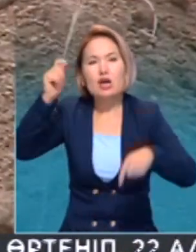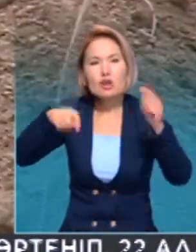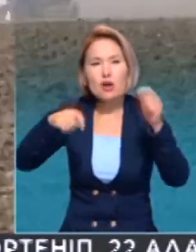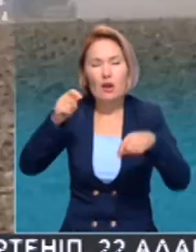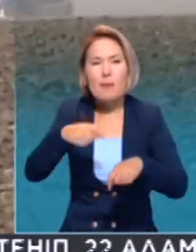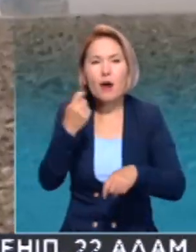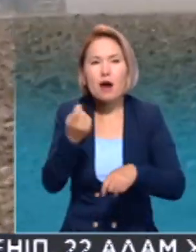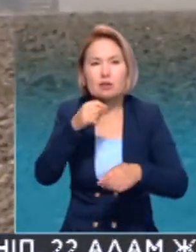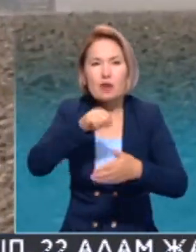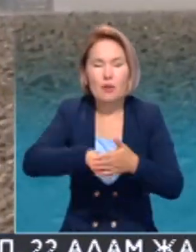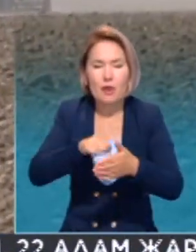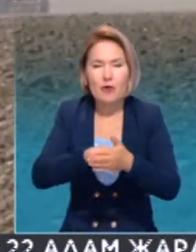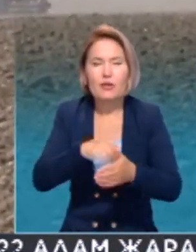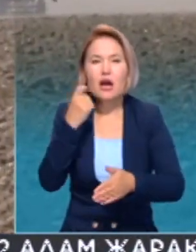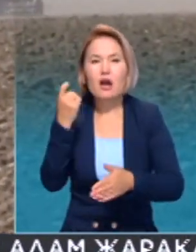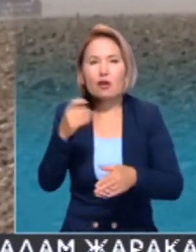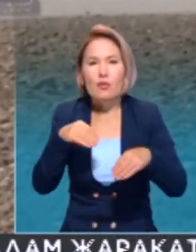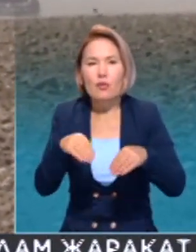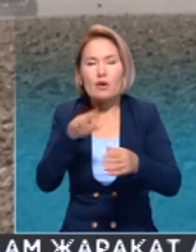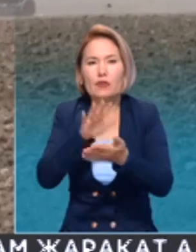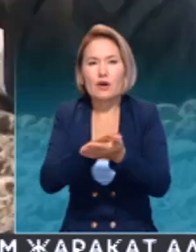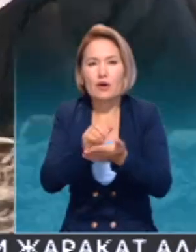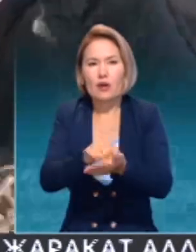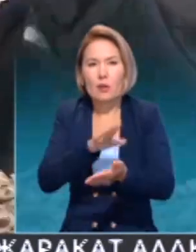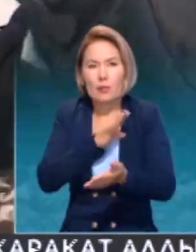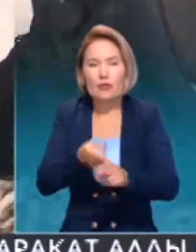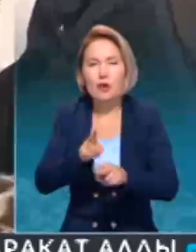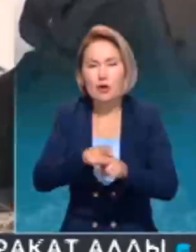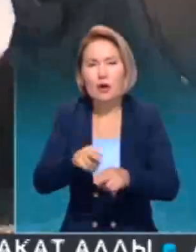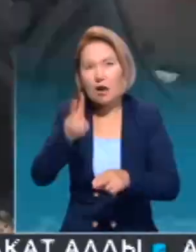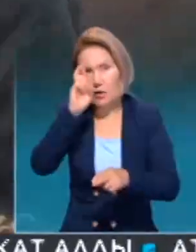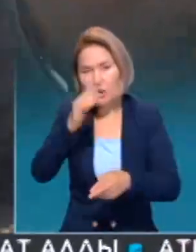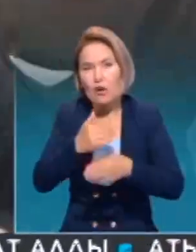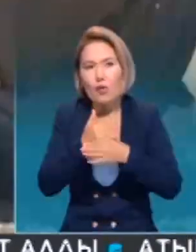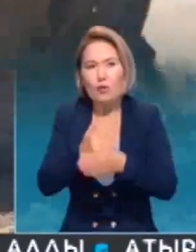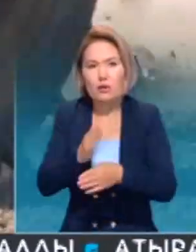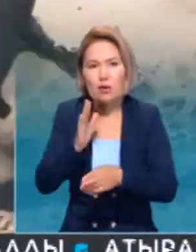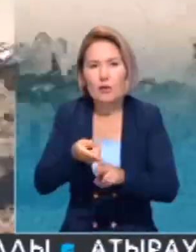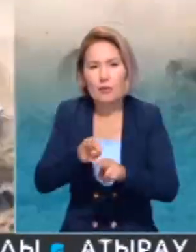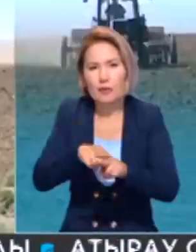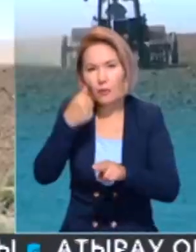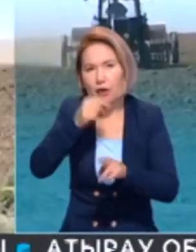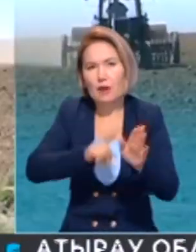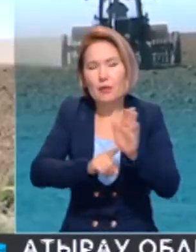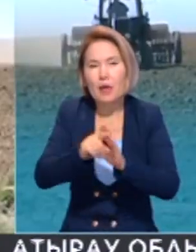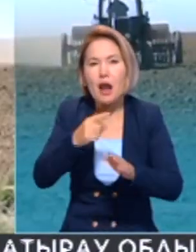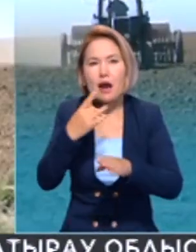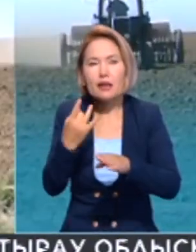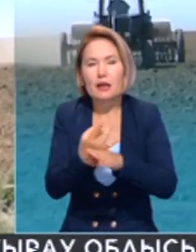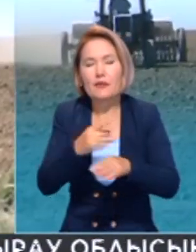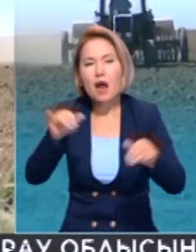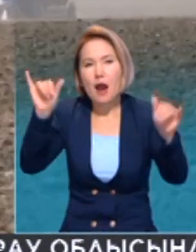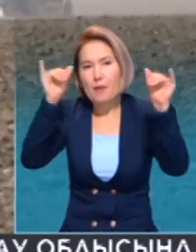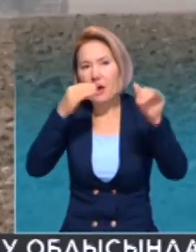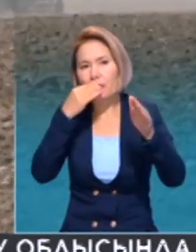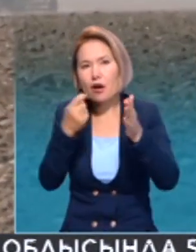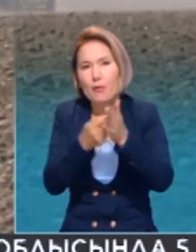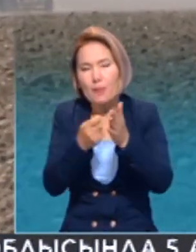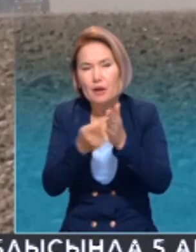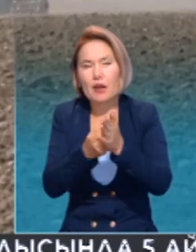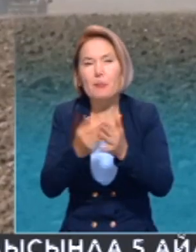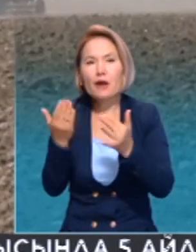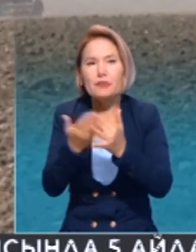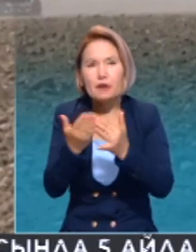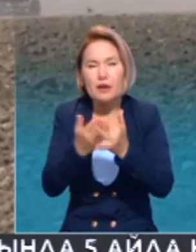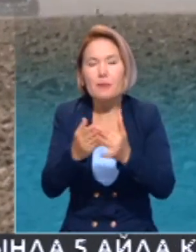аздығынан кейбір шаруалар зардап шеккен. Сондықтан оларға қолдау көрсетілмек. Әрі биылдан бастап алғаш рет мал азығын жинауға жеңілдетілген